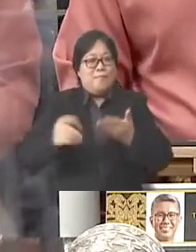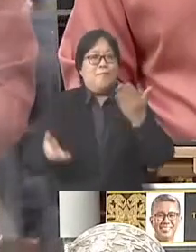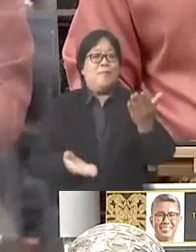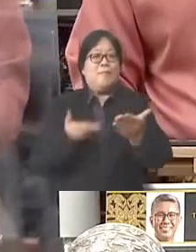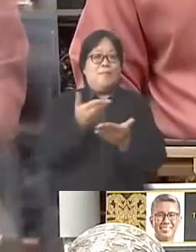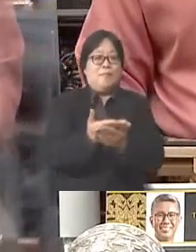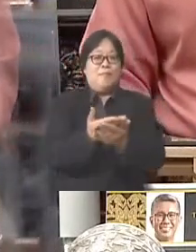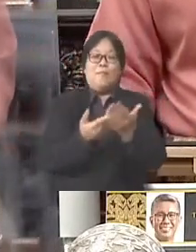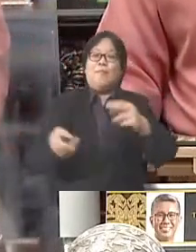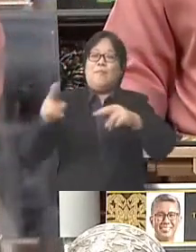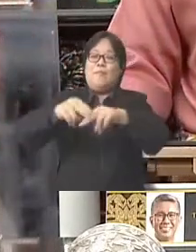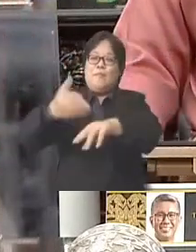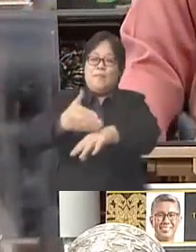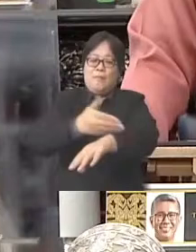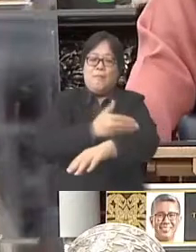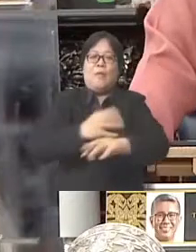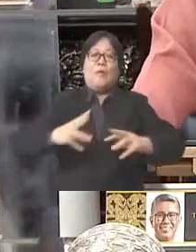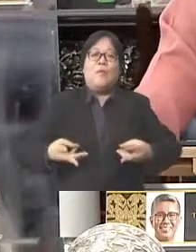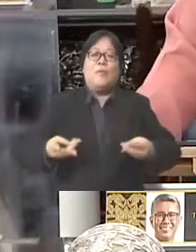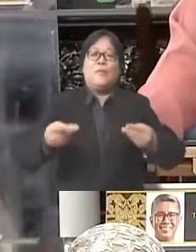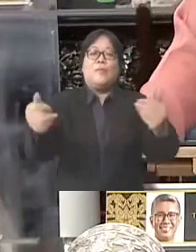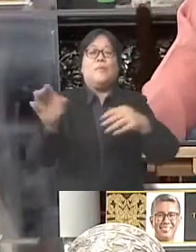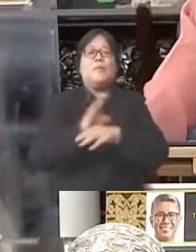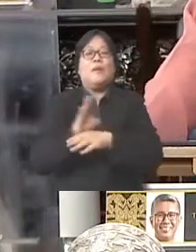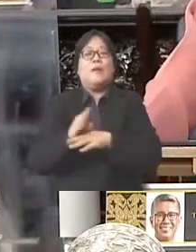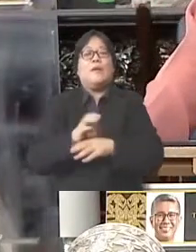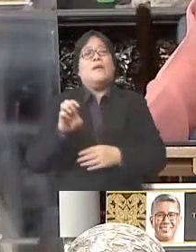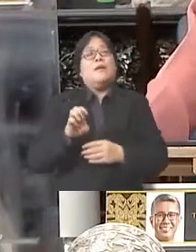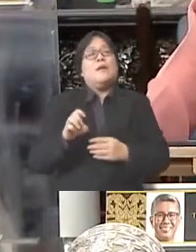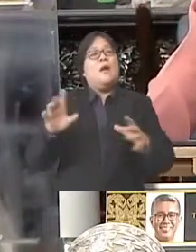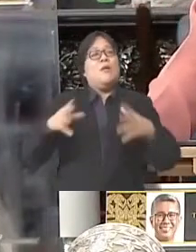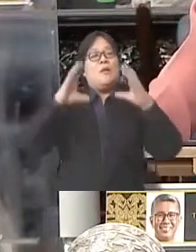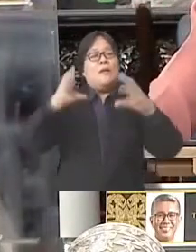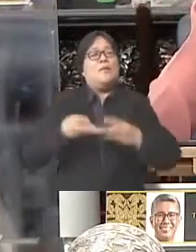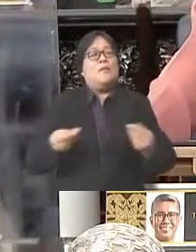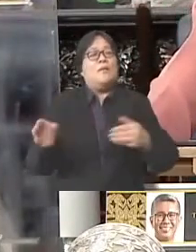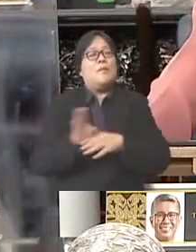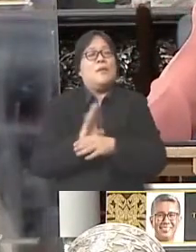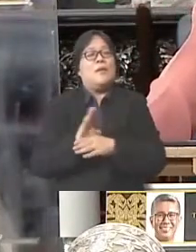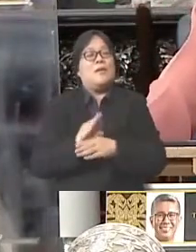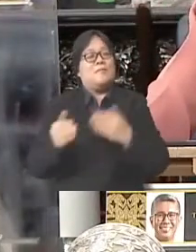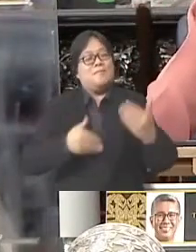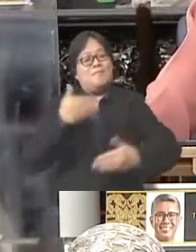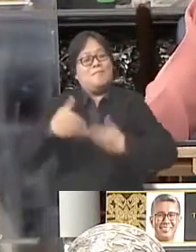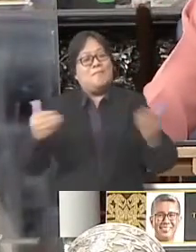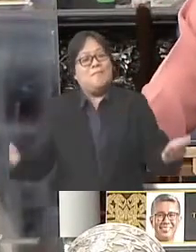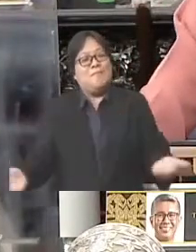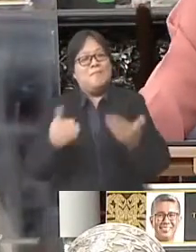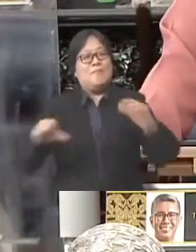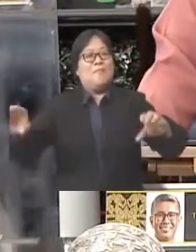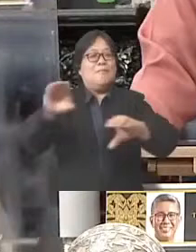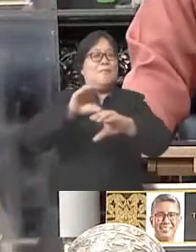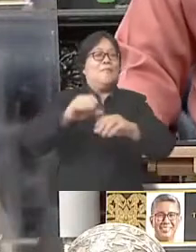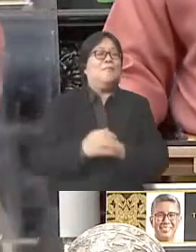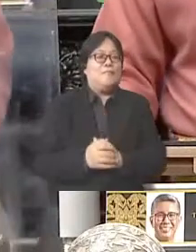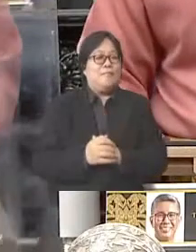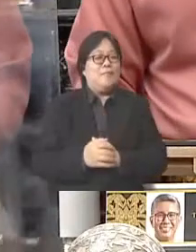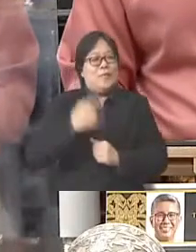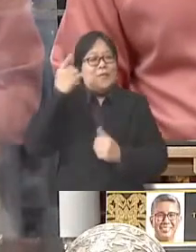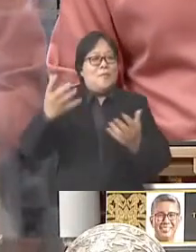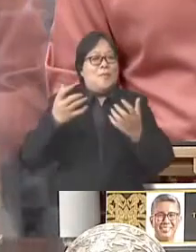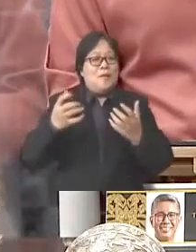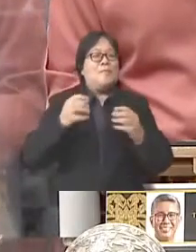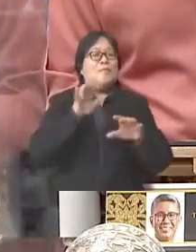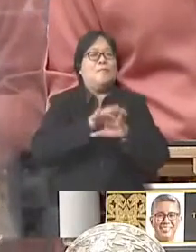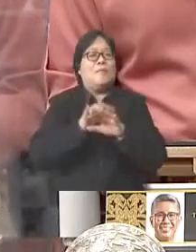sumpah monyet bagi menambah baik kelancaran urusan perniagaan atau isok doing business demi memacu pelaburan dalam melahirkan